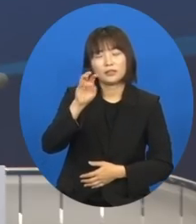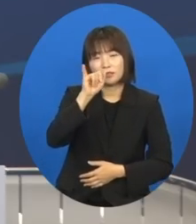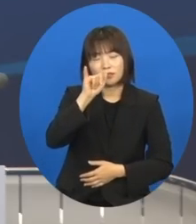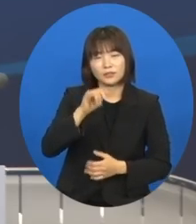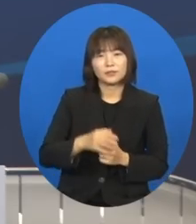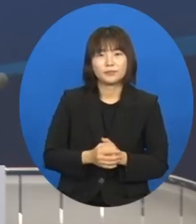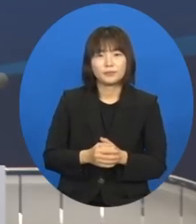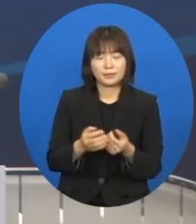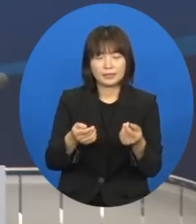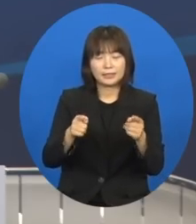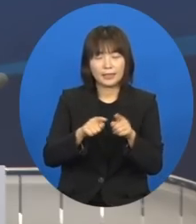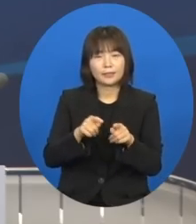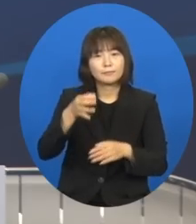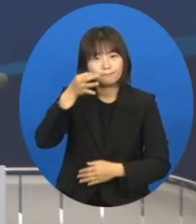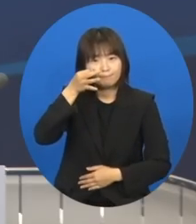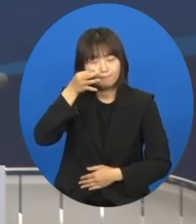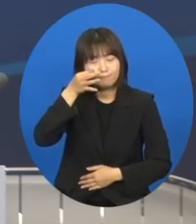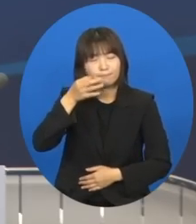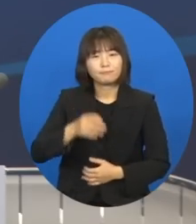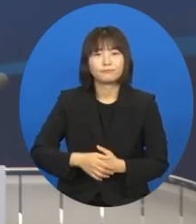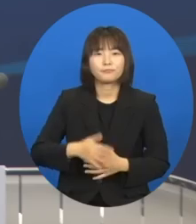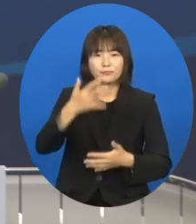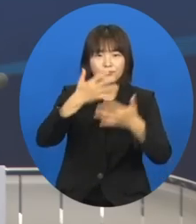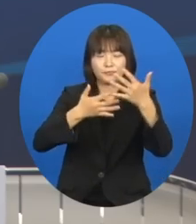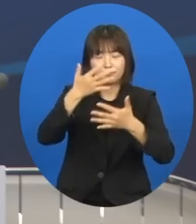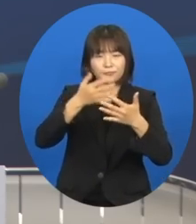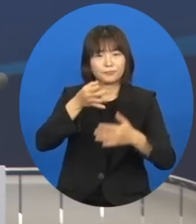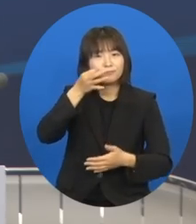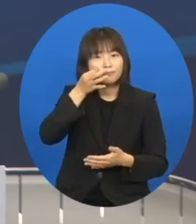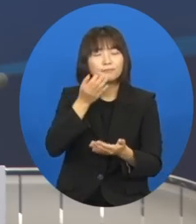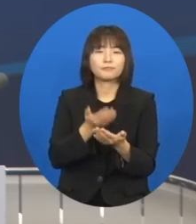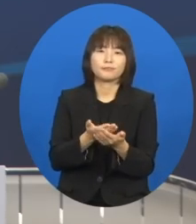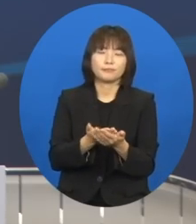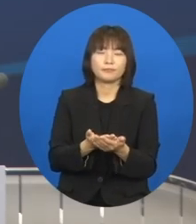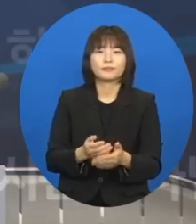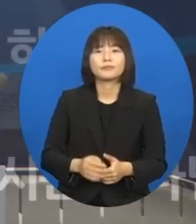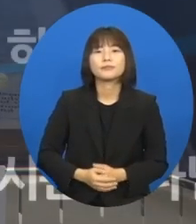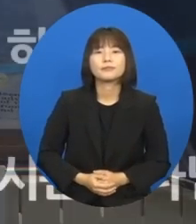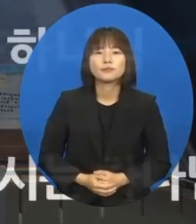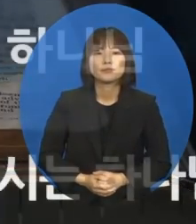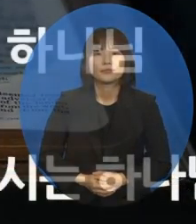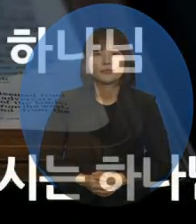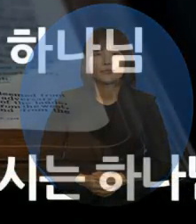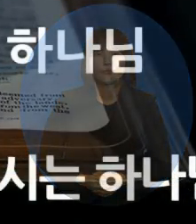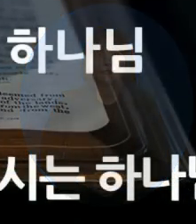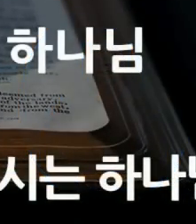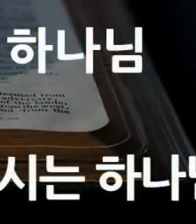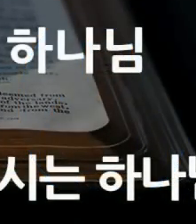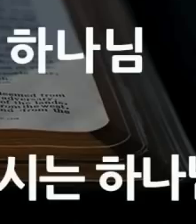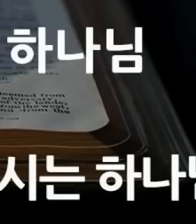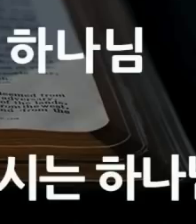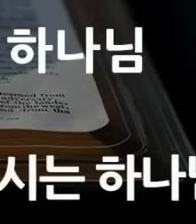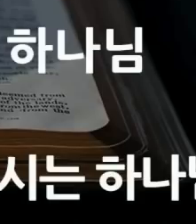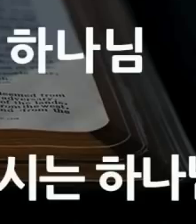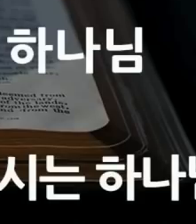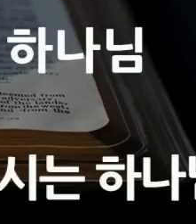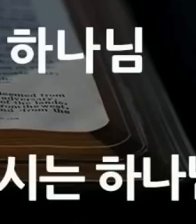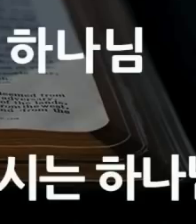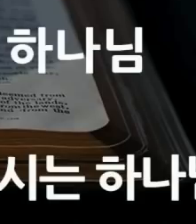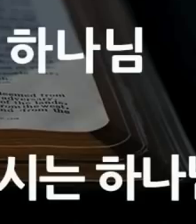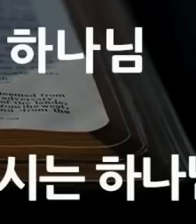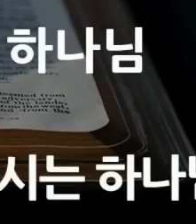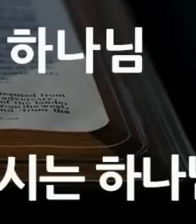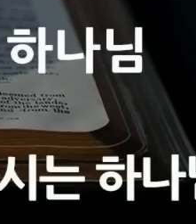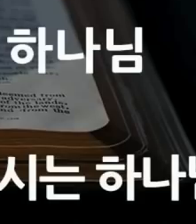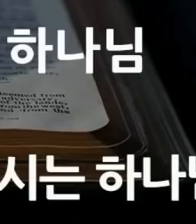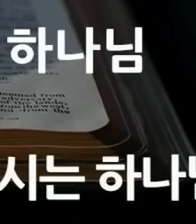한번 같이 한번 보겠습니다. 화면을 좀 띄워주세요. 우리가 부른 하나님, 여러분 뭐 여호와 니시 라파 삼마 샬롬 여러 가지